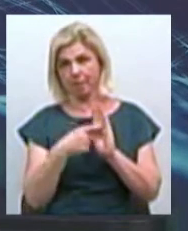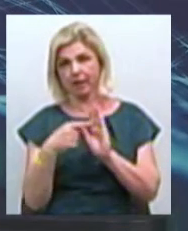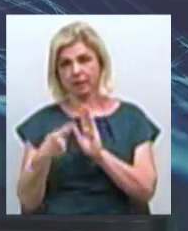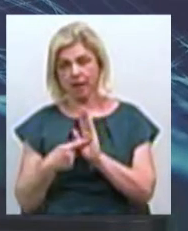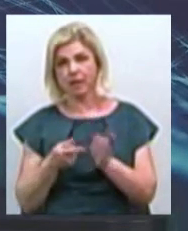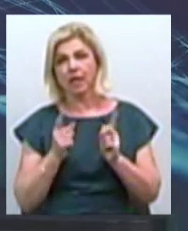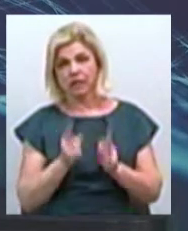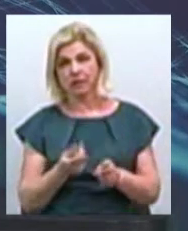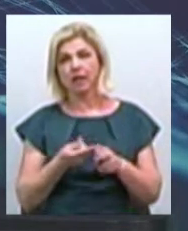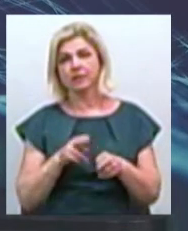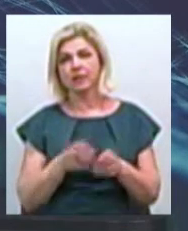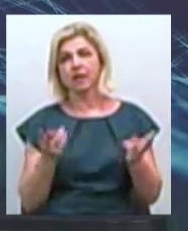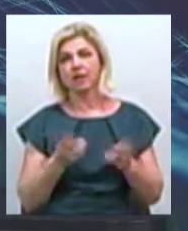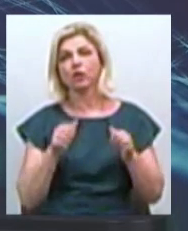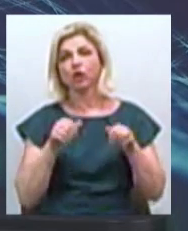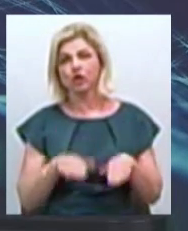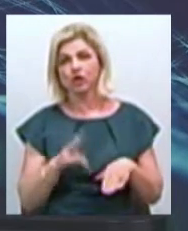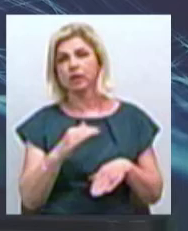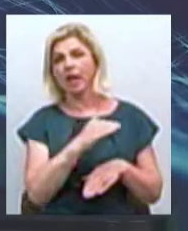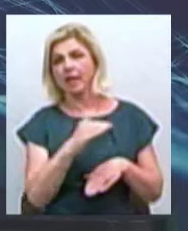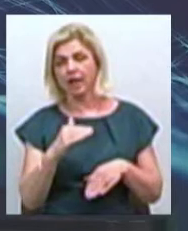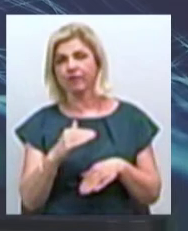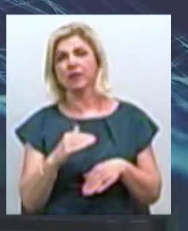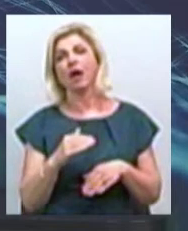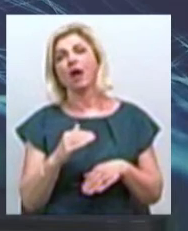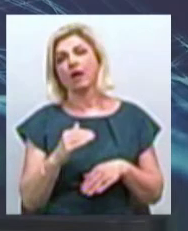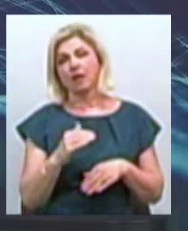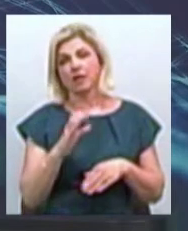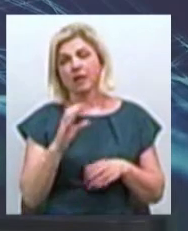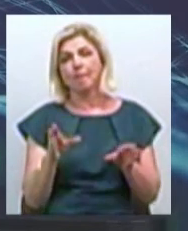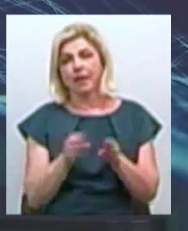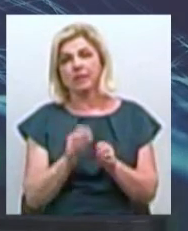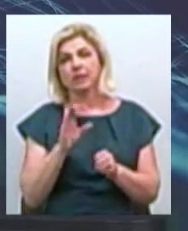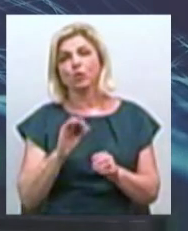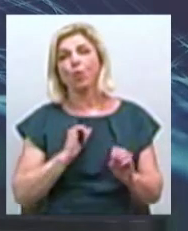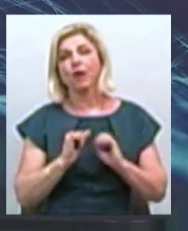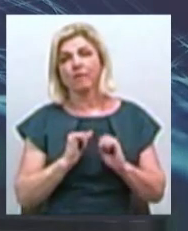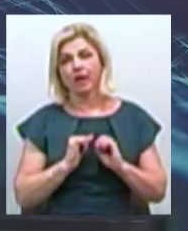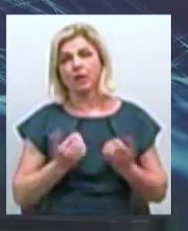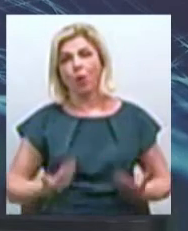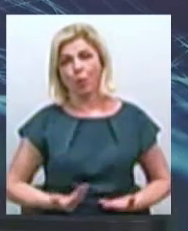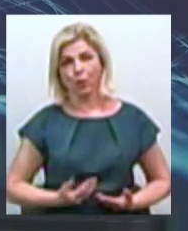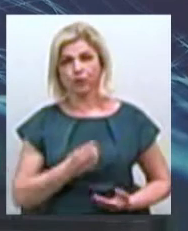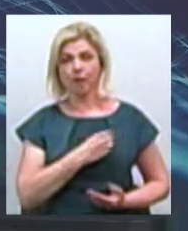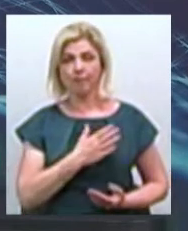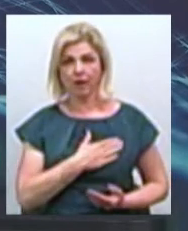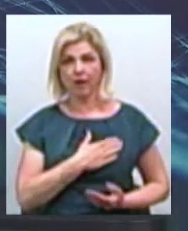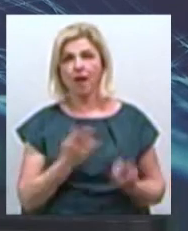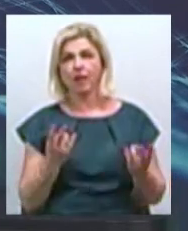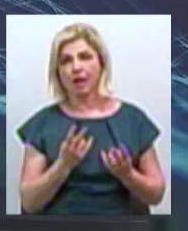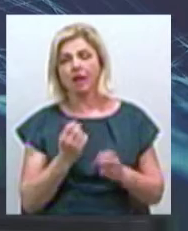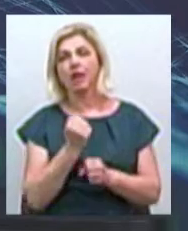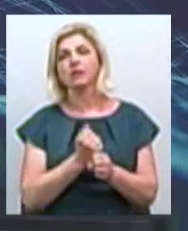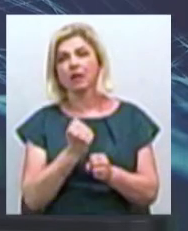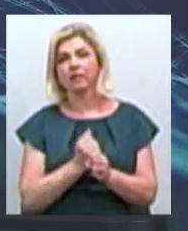Дійсно, це треба вирішувати на рівні розпорядників спільно з управлінням комунального майна, якщо потрібно розробляти додаткові порядки,